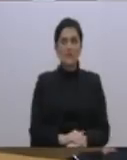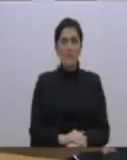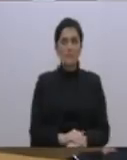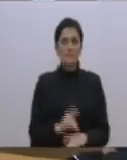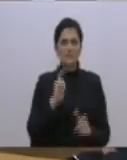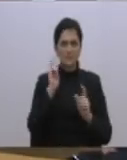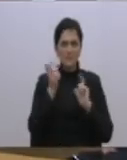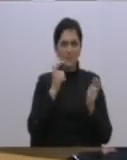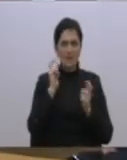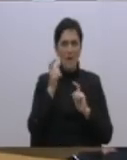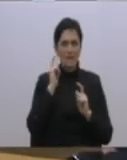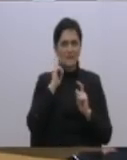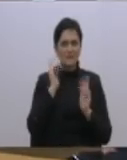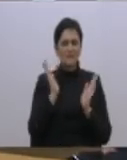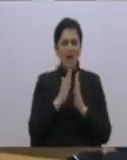Համար կորձայի է պրոցեդուրովի։